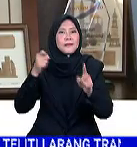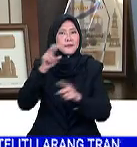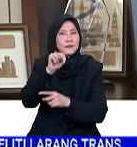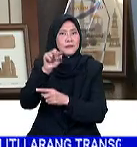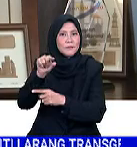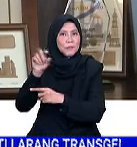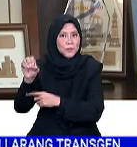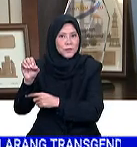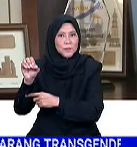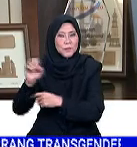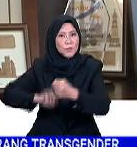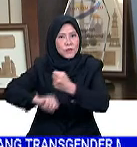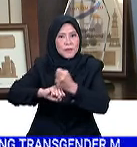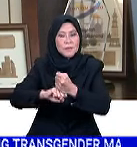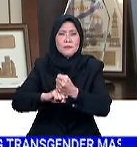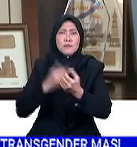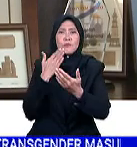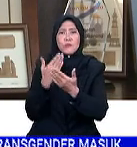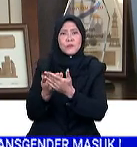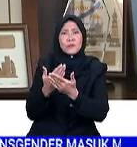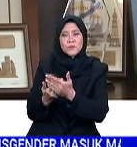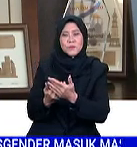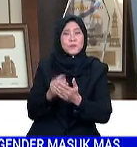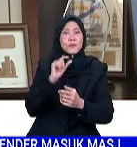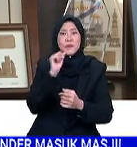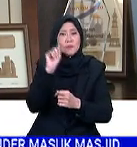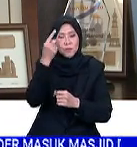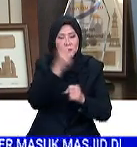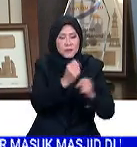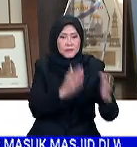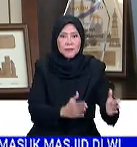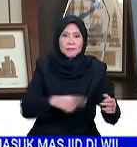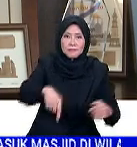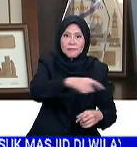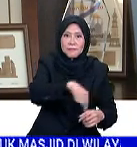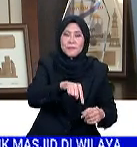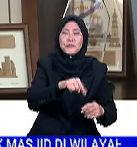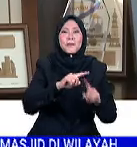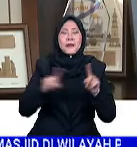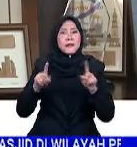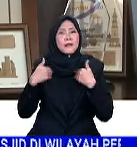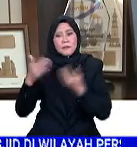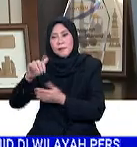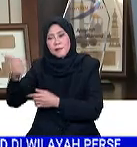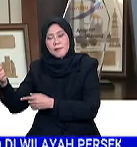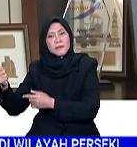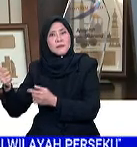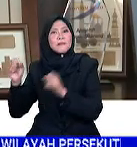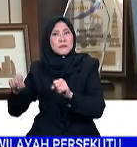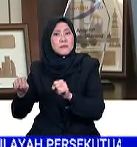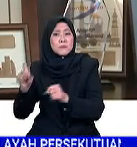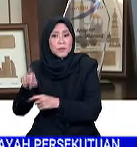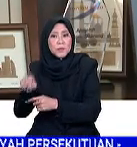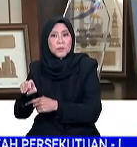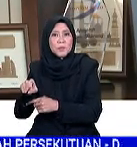ini, ia akan lebih bermakna kerana bukan sahaja kaki tangan kita dan sebagainya, mungkin ada pihak-pihak lain juga yang turut serta